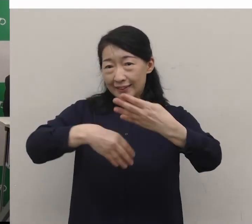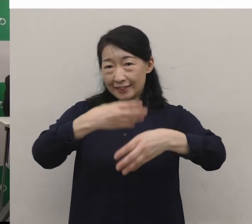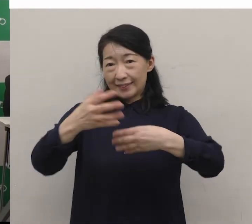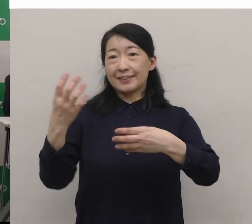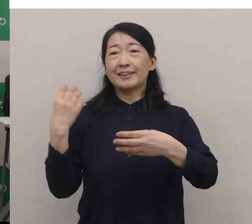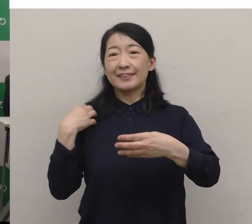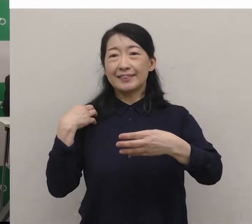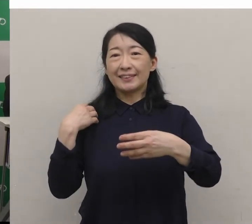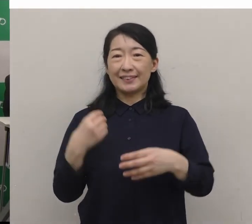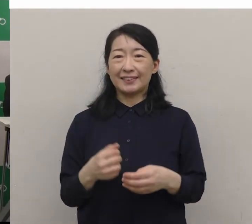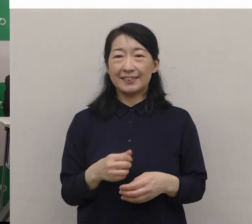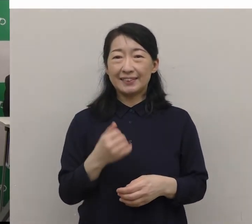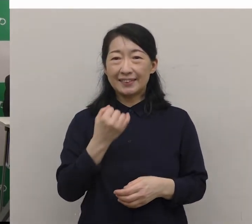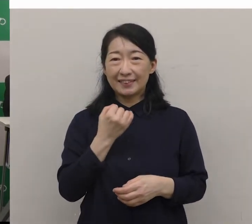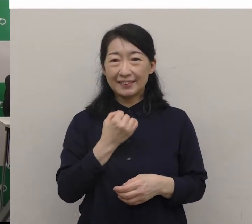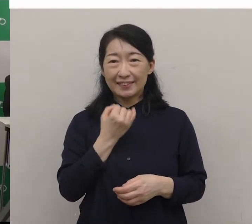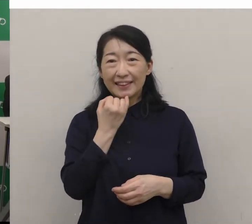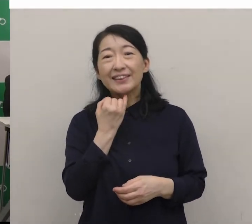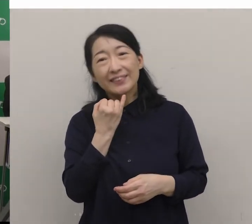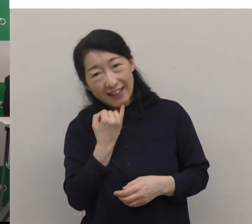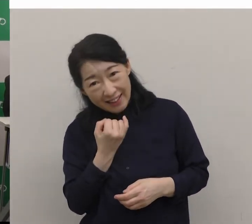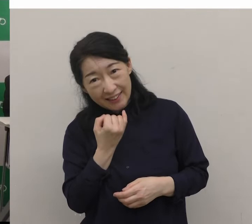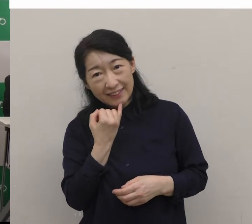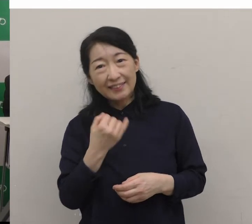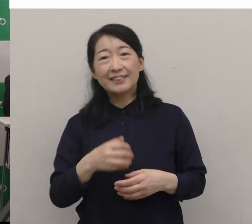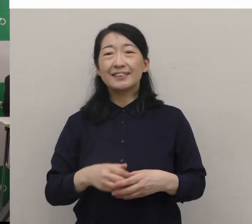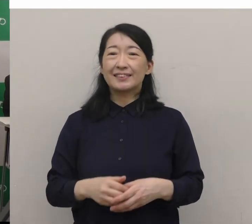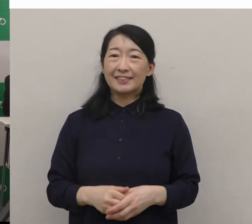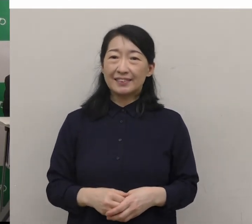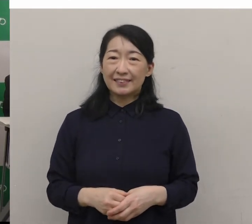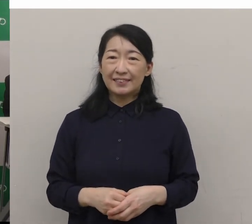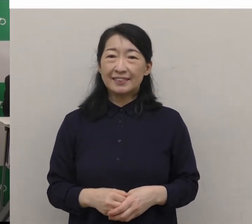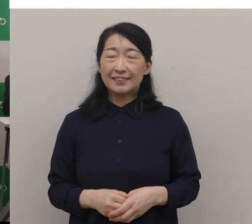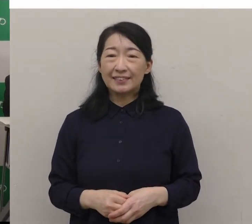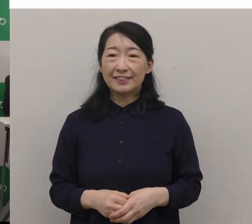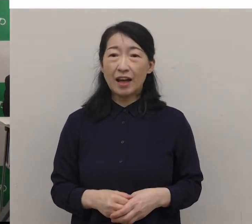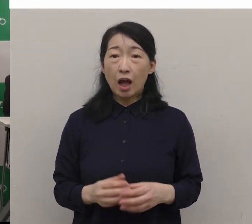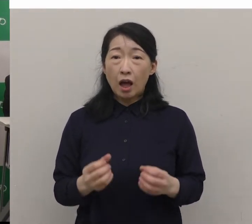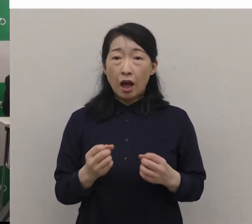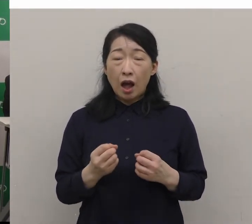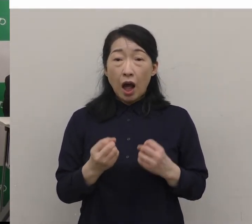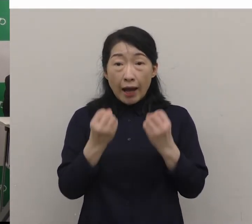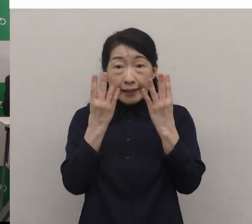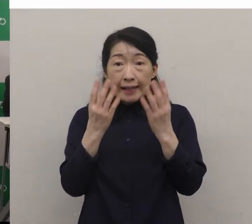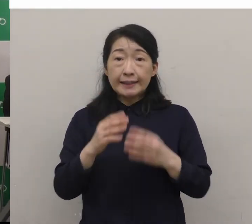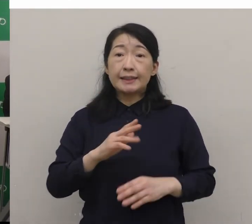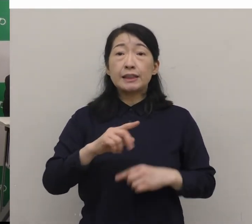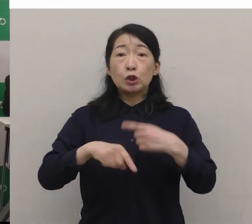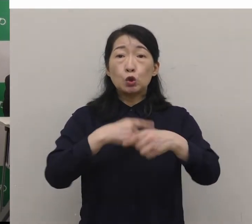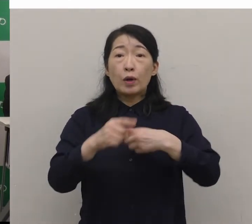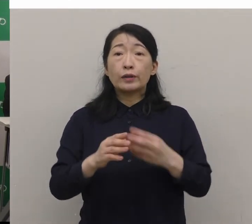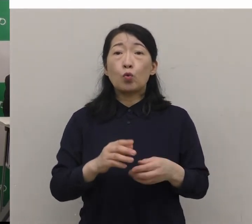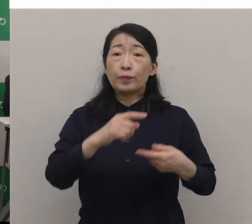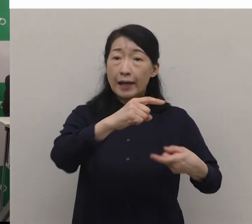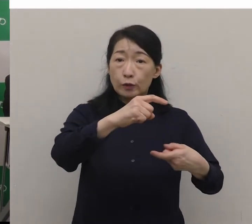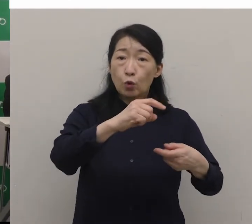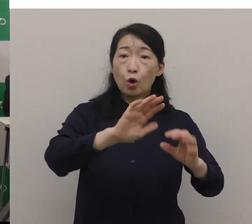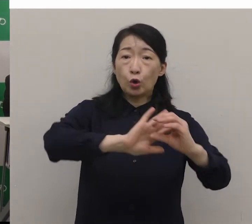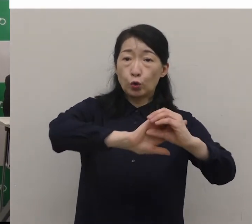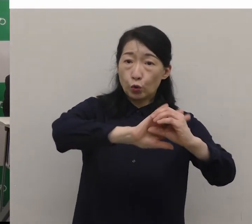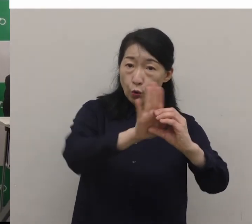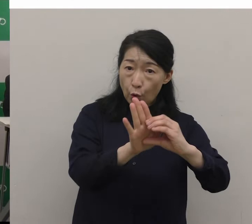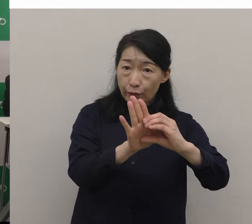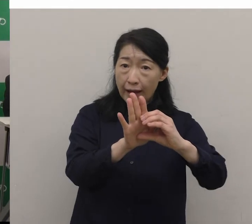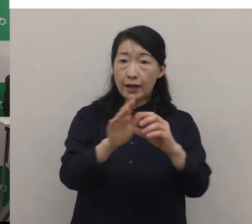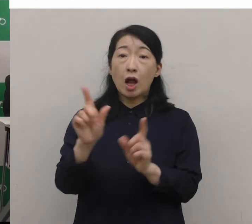それ間違いがあったら訂正してくださいと思ってます。で、新しい言葉って出てくるんですよね。例えばコロナとか